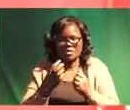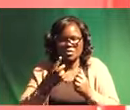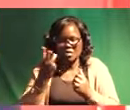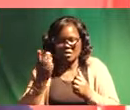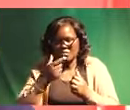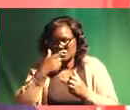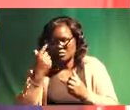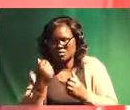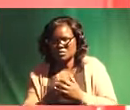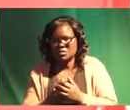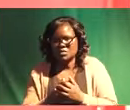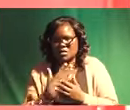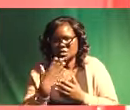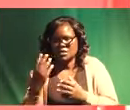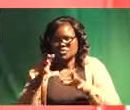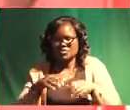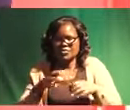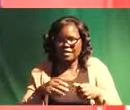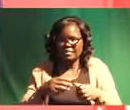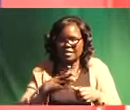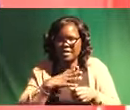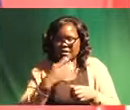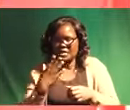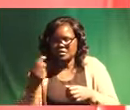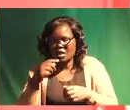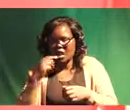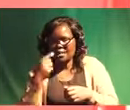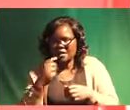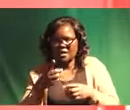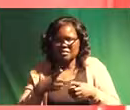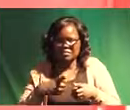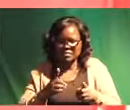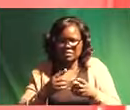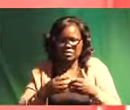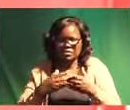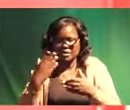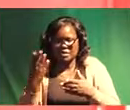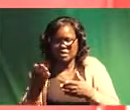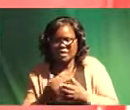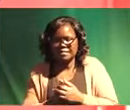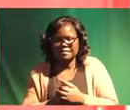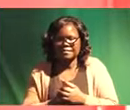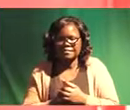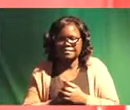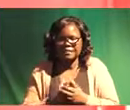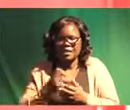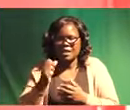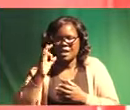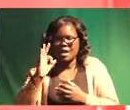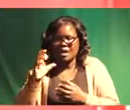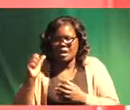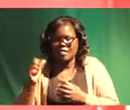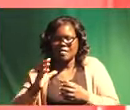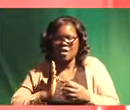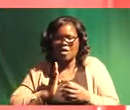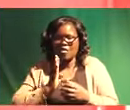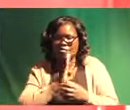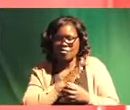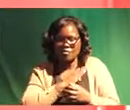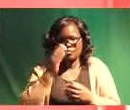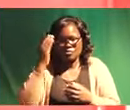sababu mambo ya kilimo na mambo ya miraa kuna directory tuko pale hafa. Hafa mbundi, mheshimiwa rais